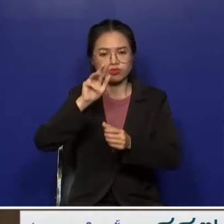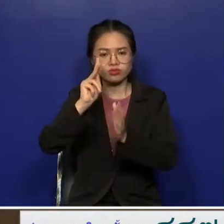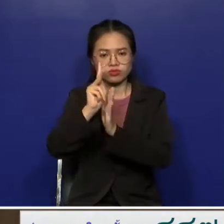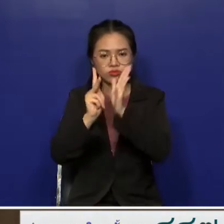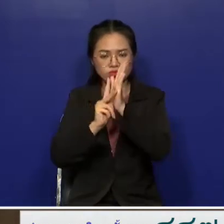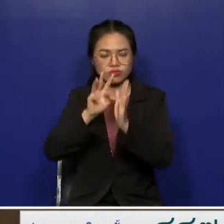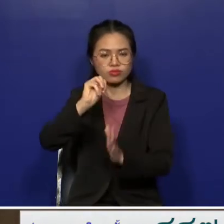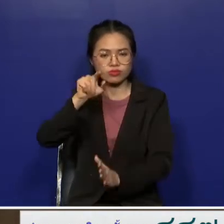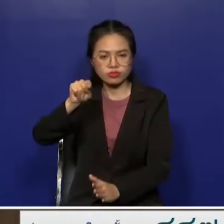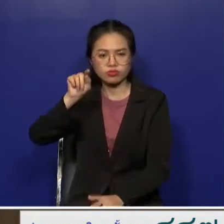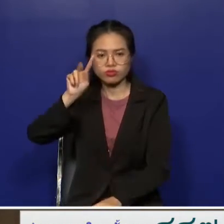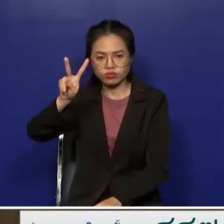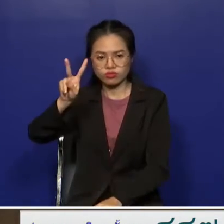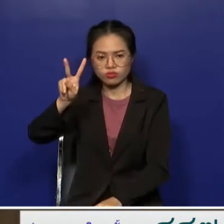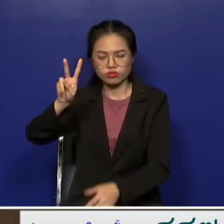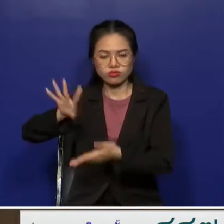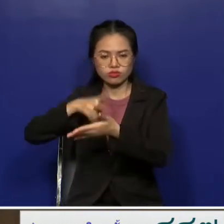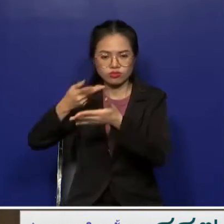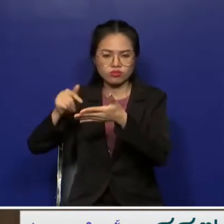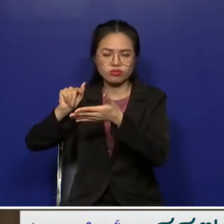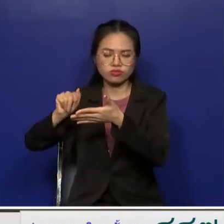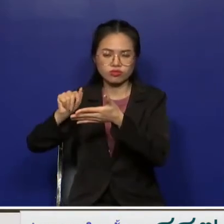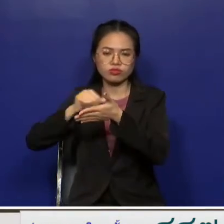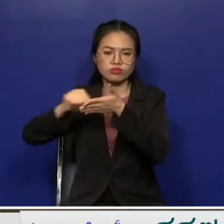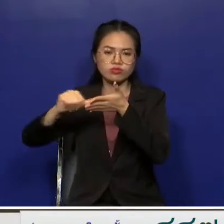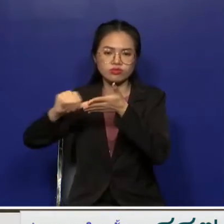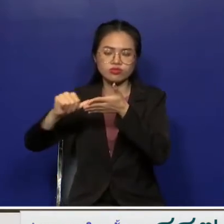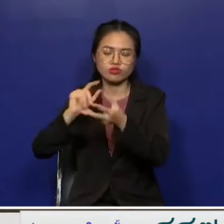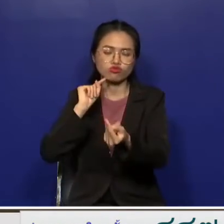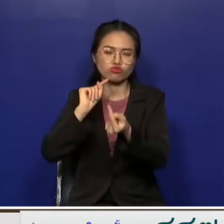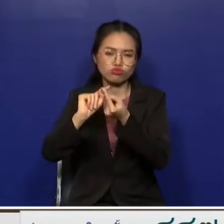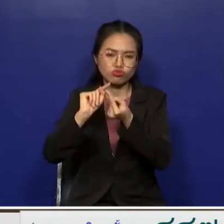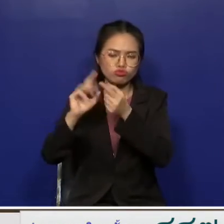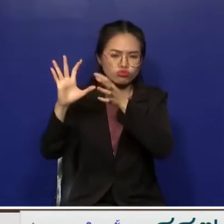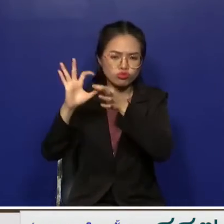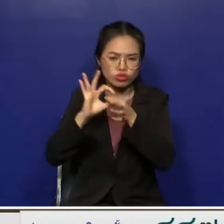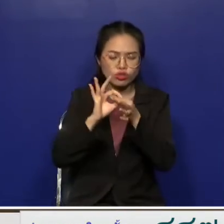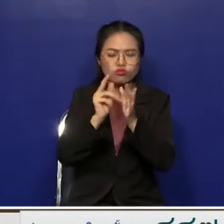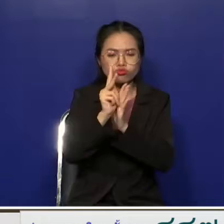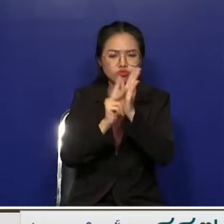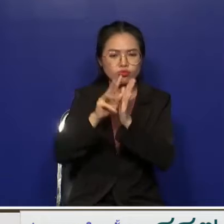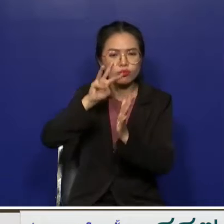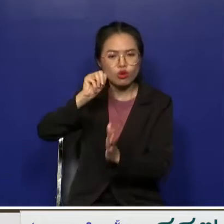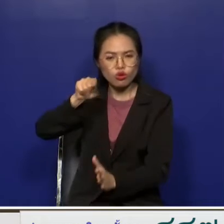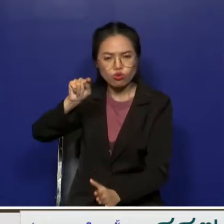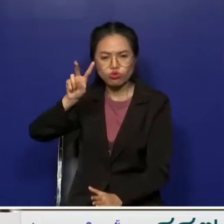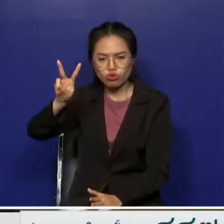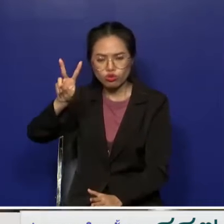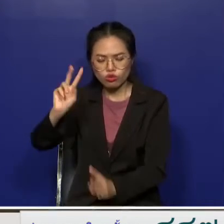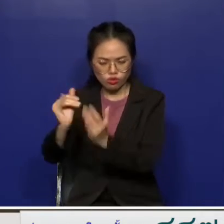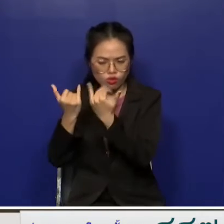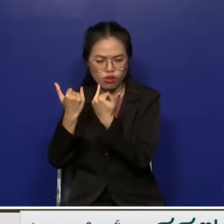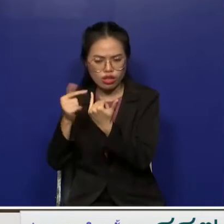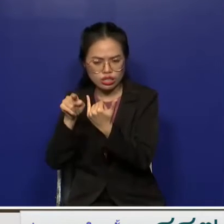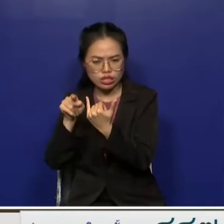ครับในประเด็นที่เกี่ยวข้องนะครับของมาตรา2นี้ก็กราบเรียนแล้วว่